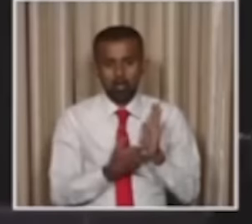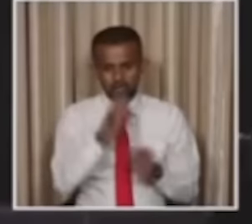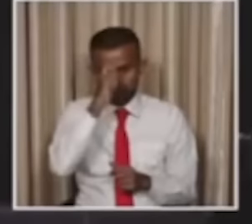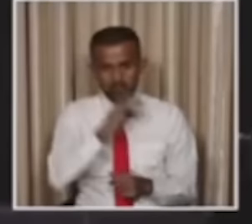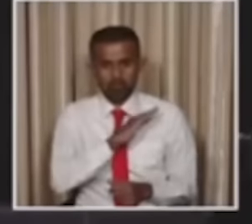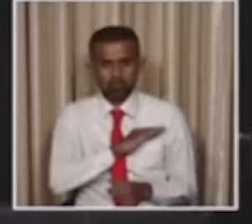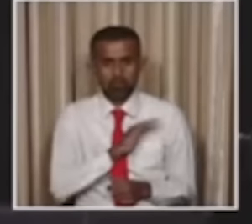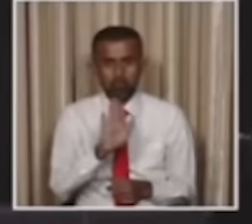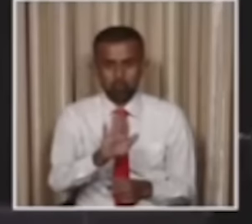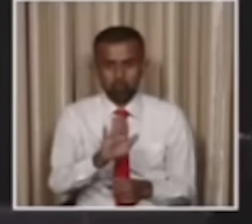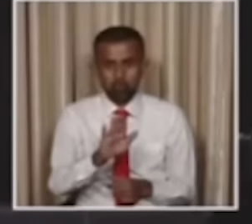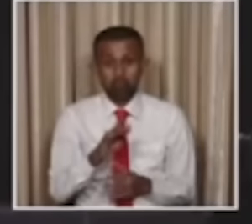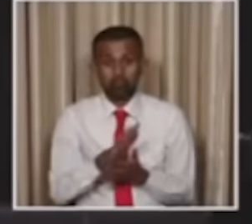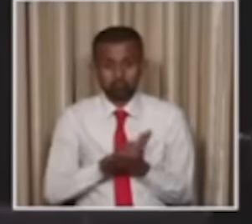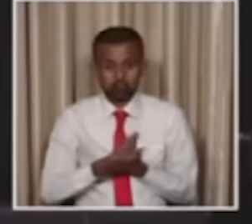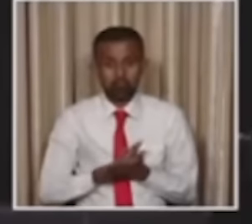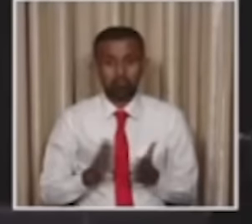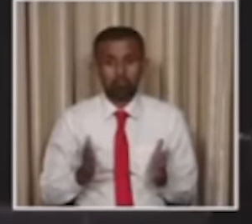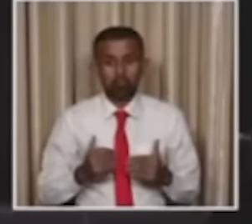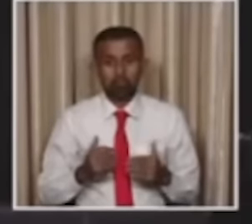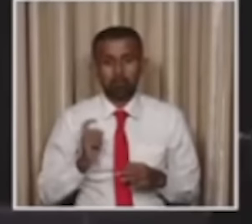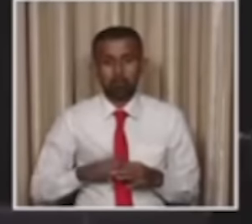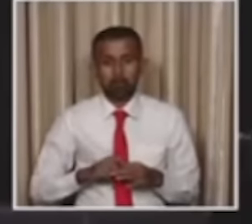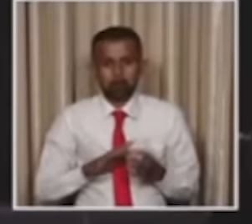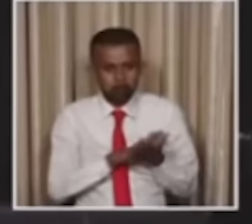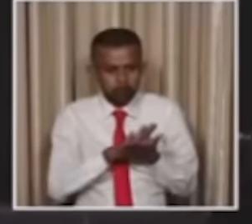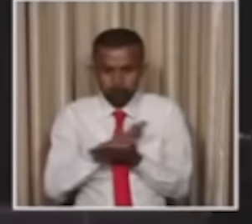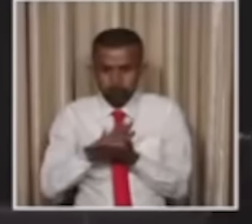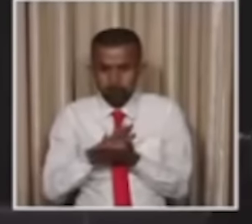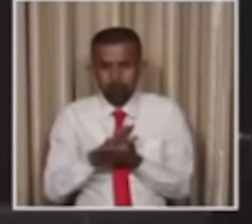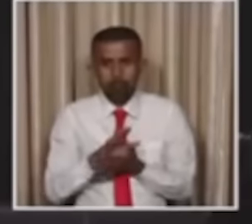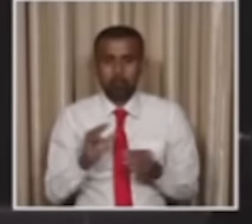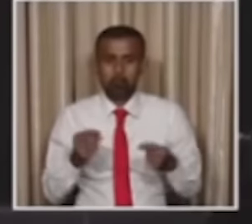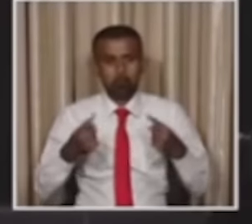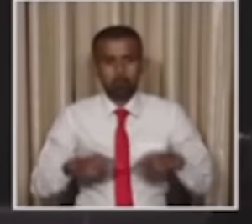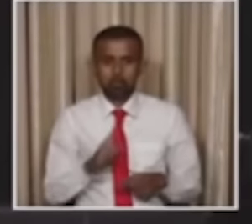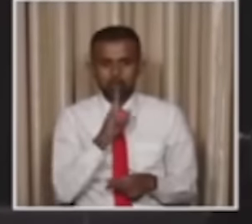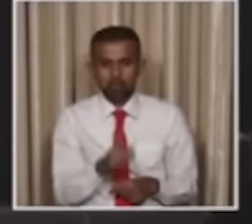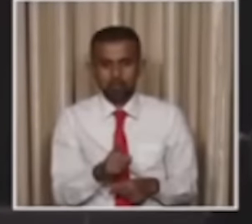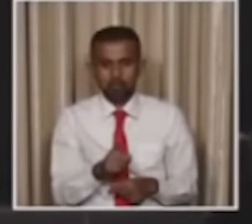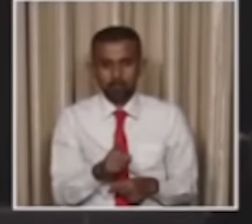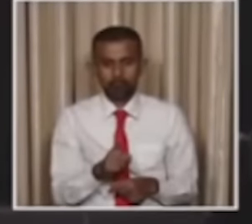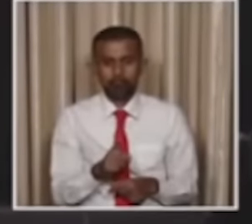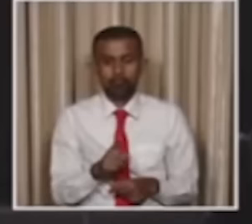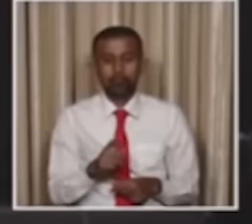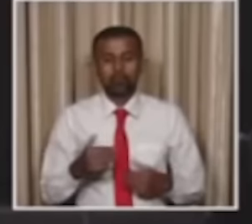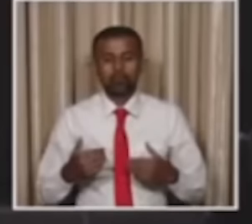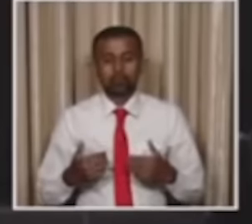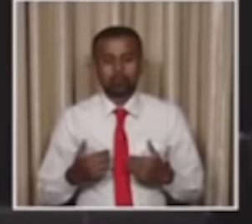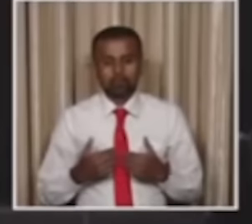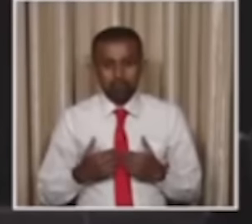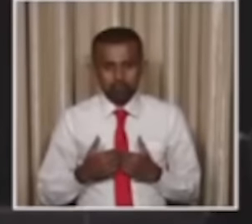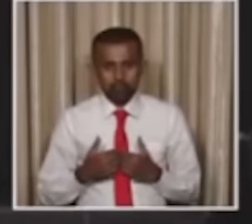ඉන්න, අපිට ක්ලැරිෆිකේෂන් එකක් තියෙනවා. ඒකයි අපේ ප්‍රශ්නේ. මේක පැහැදිලි කරගත්තට පස්සේ අපිට මේක දාන්න පුළුවන්. එහෙම නැත්නම් අපිට තියෙන හර්ෂ ගරු